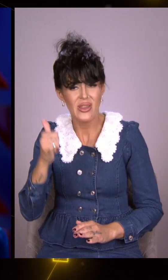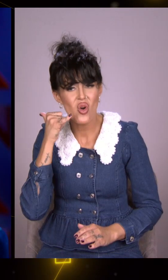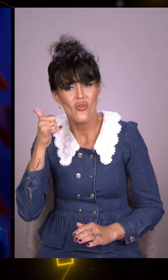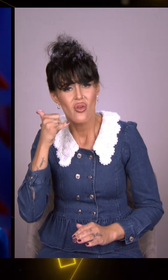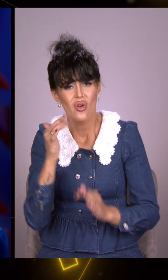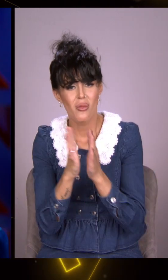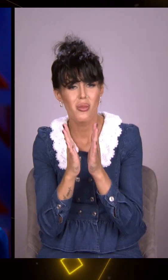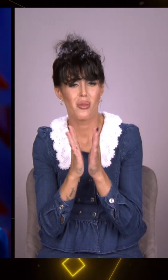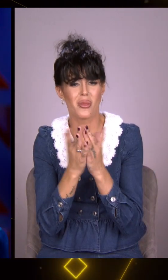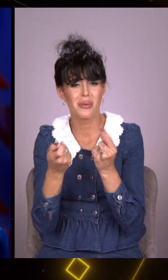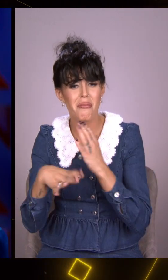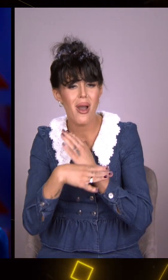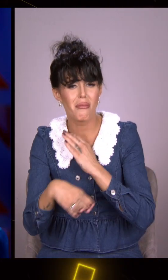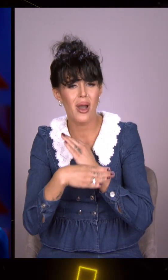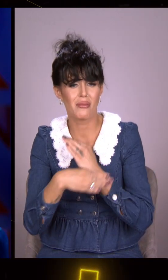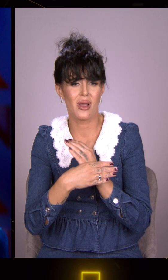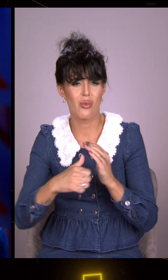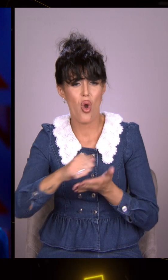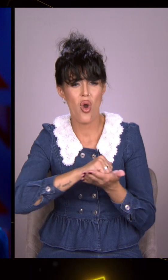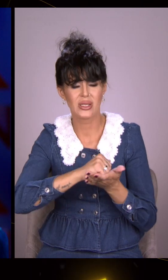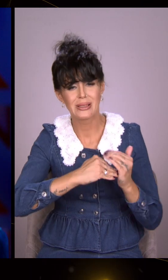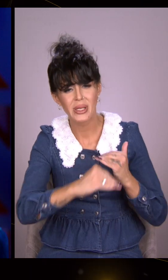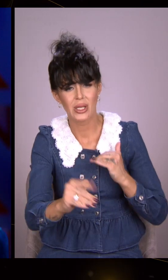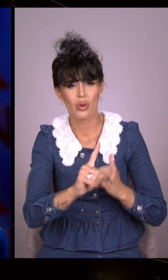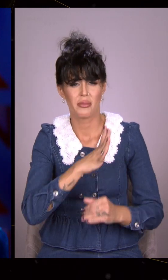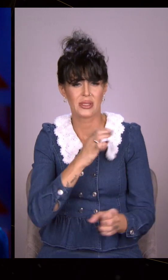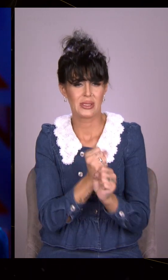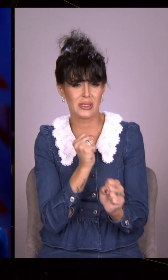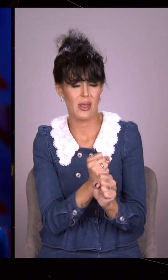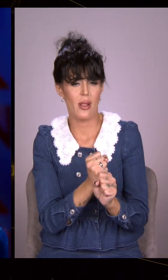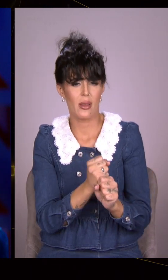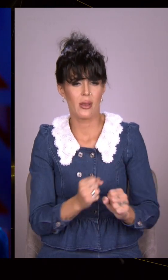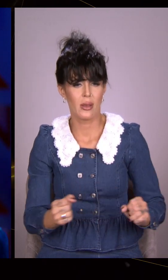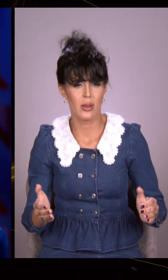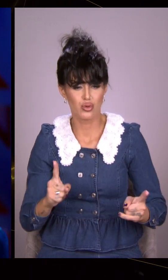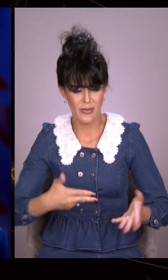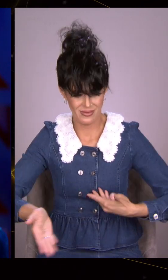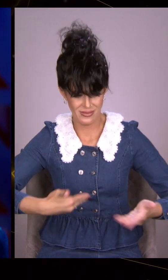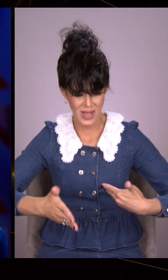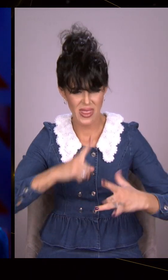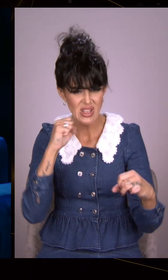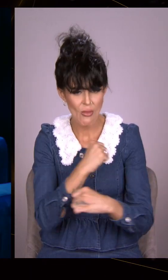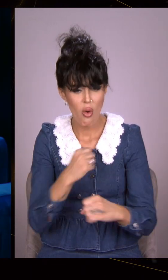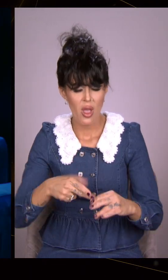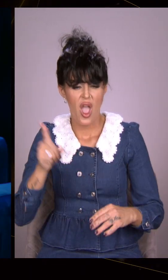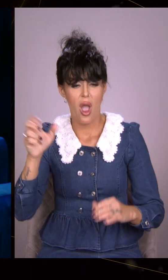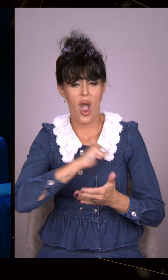би трошечки асфальт положили, щоб ну, не можна ж пройти мимо.